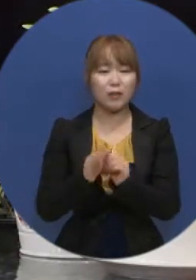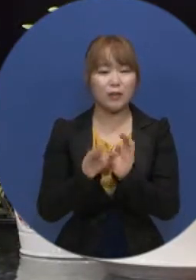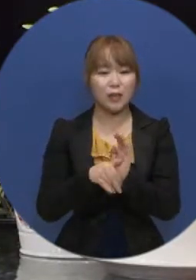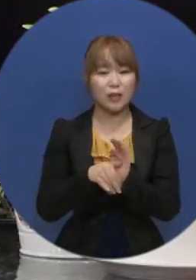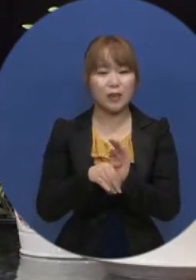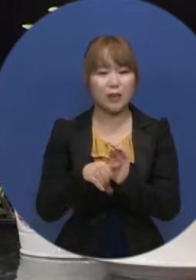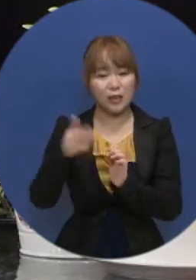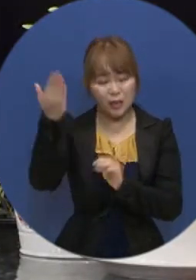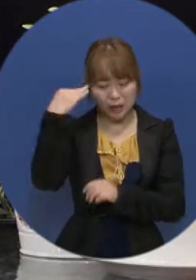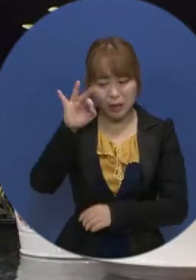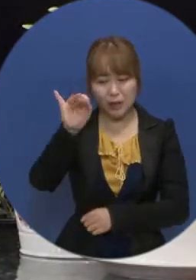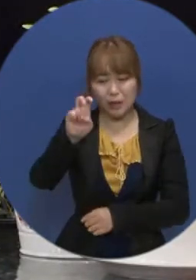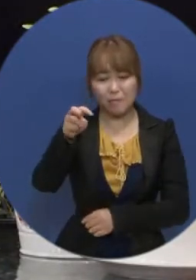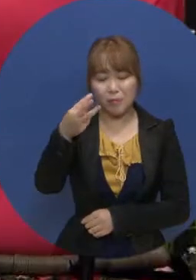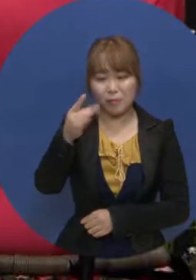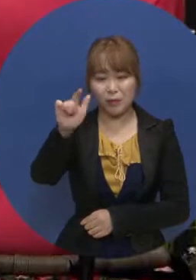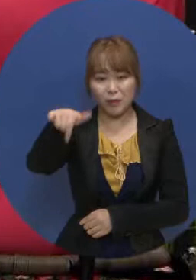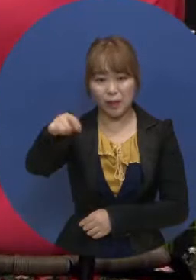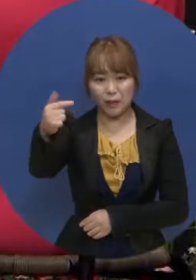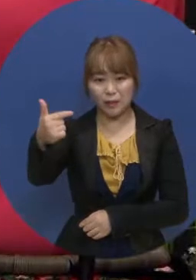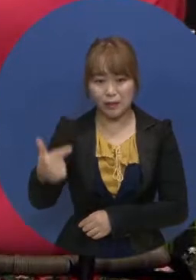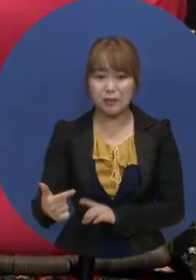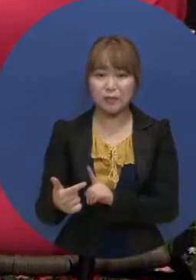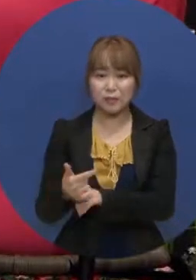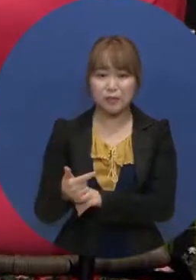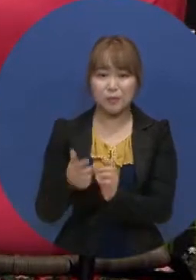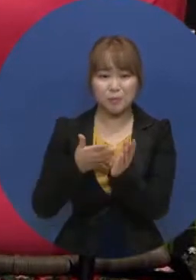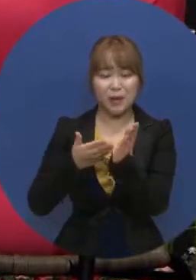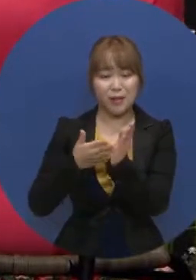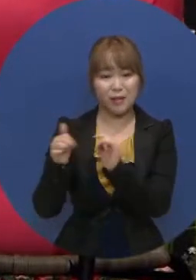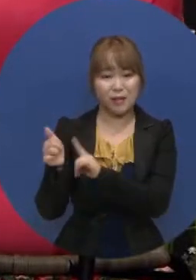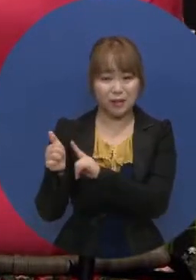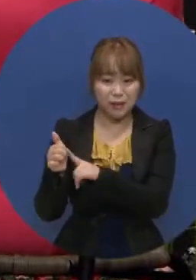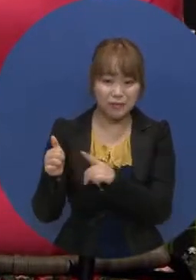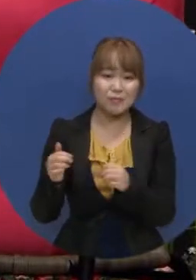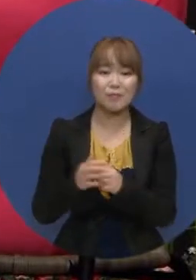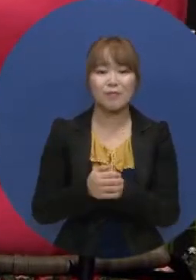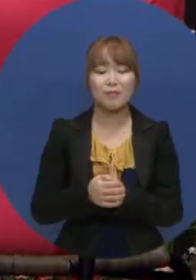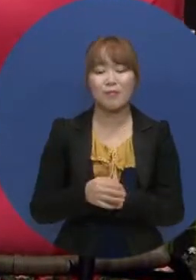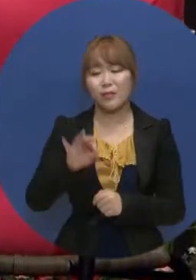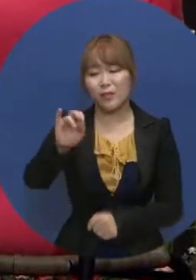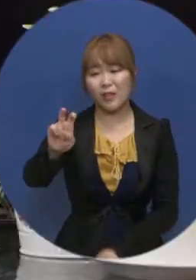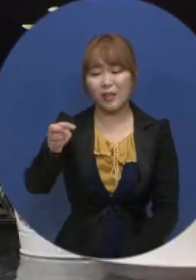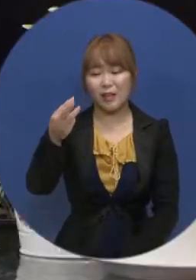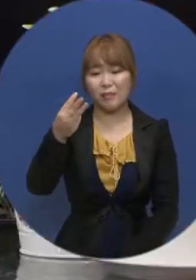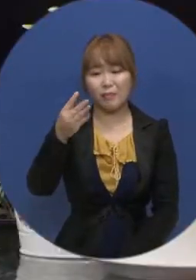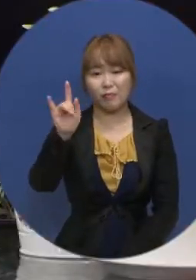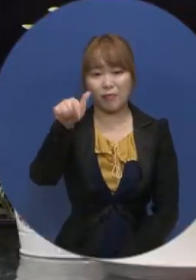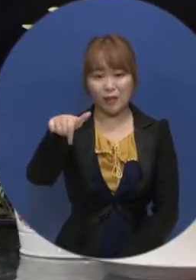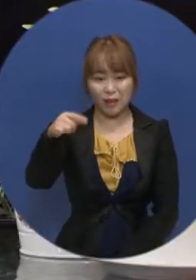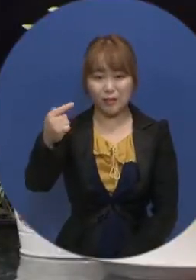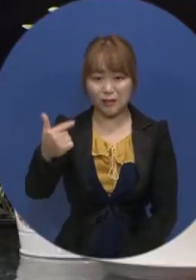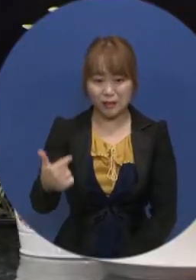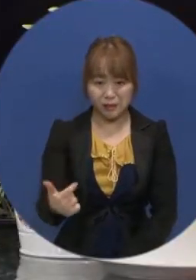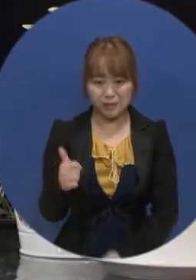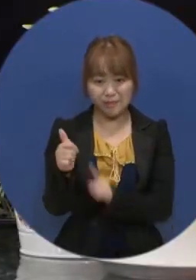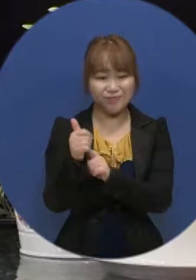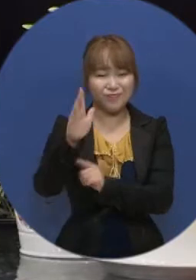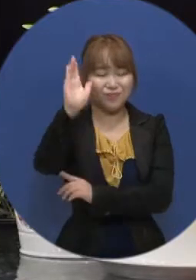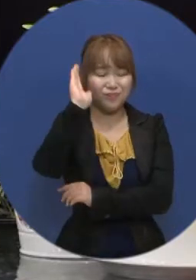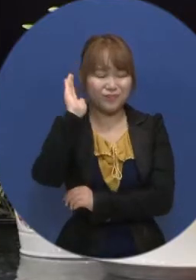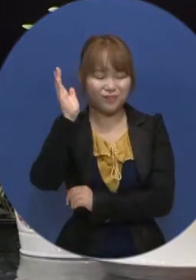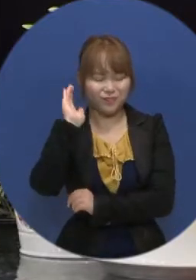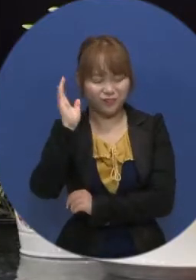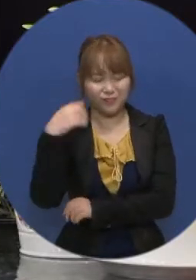임태근 아나운서라고 기억나신지 몰라요. 잘 모르실 거예요. 아마. 누군지는 알 것 같아요. 임태근 네. 아나운서가 사회를 보면서